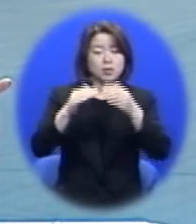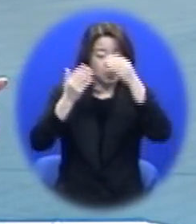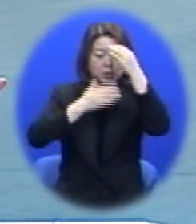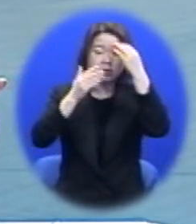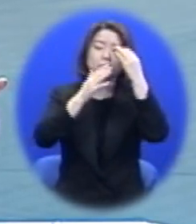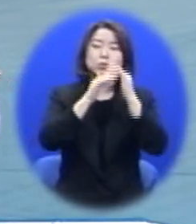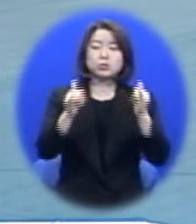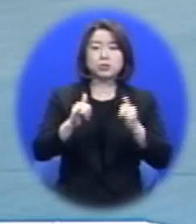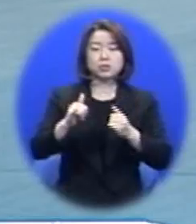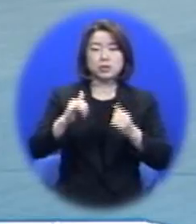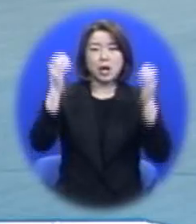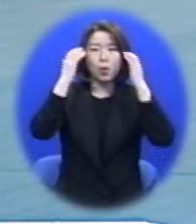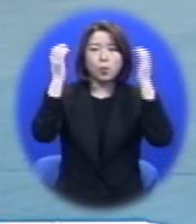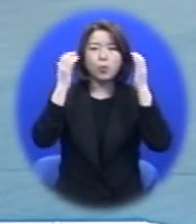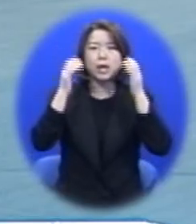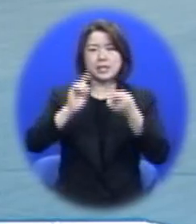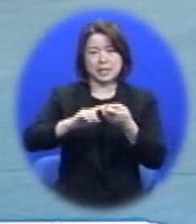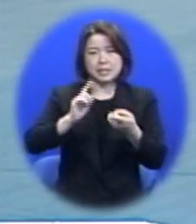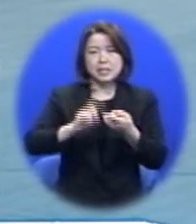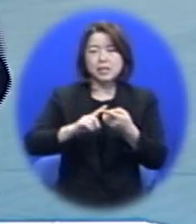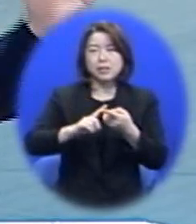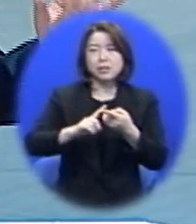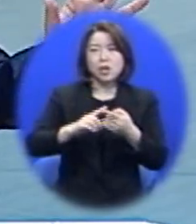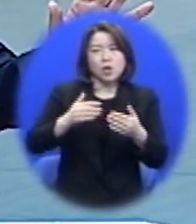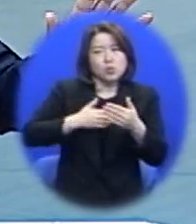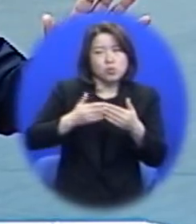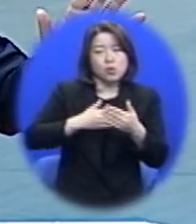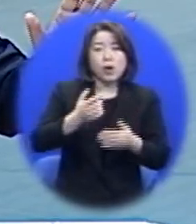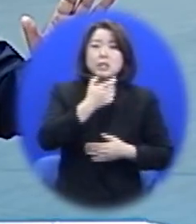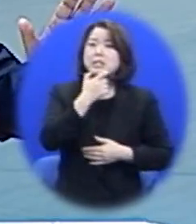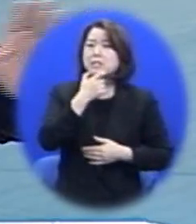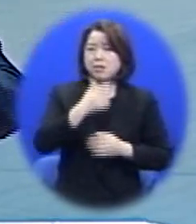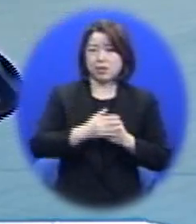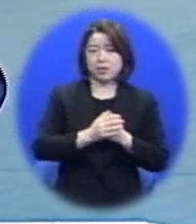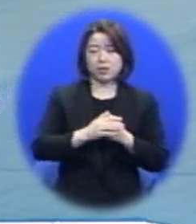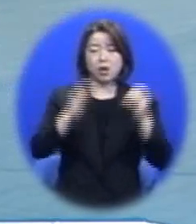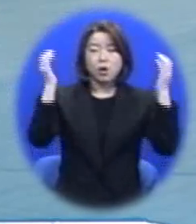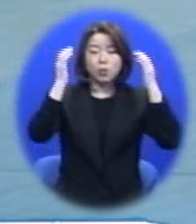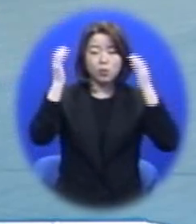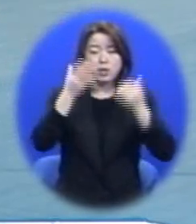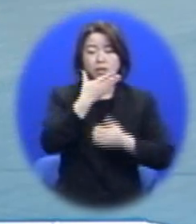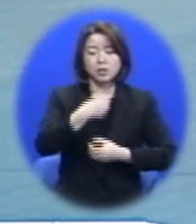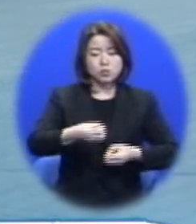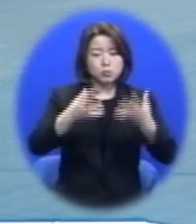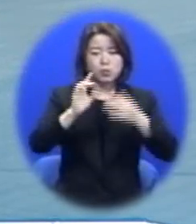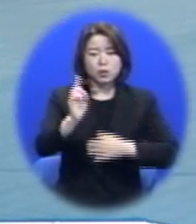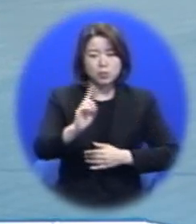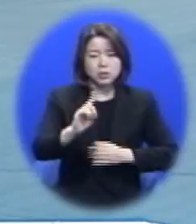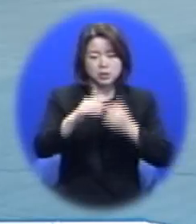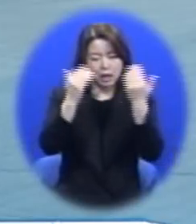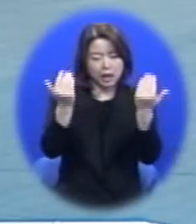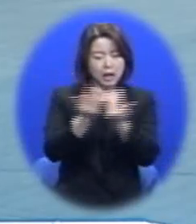두려워해요. 싫어해요. 고난의 축복이 뭔지를 다 잃어버렸습니다.